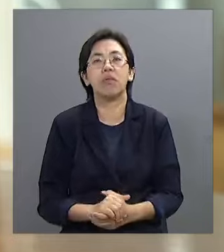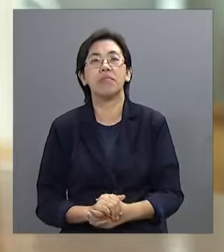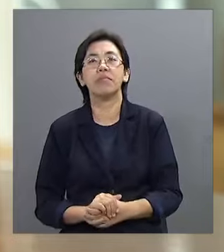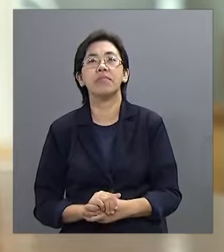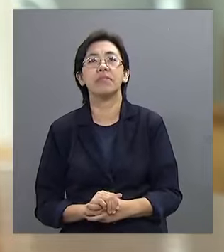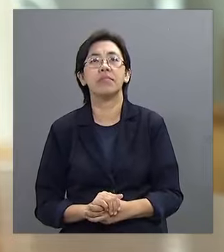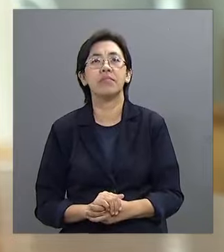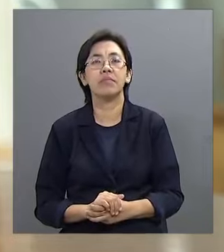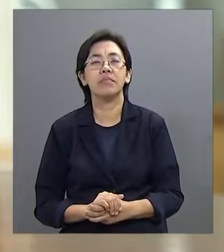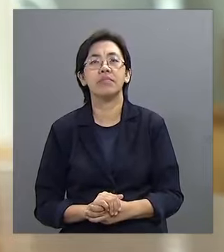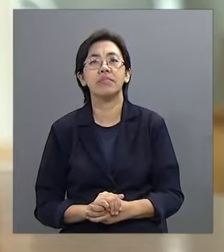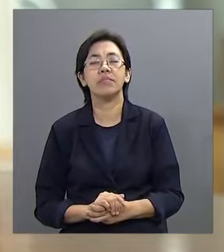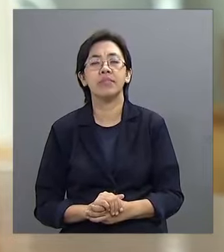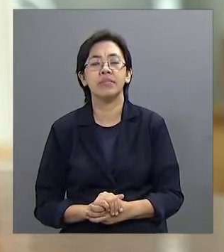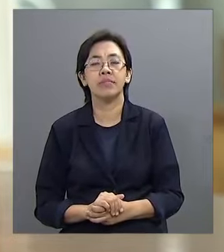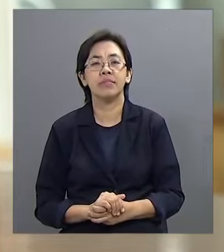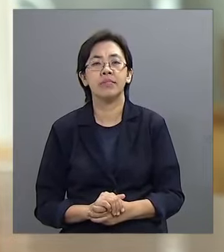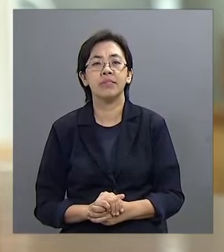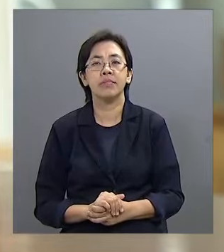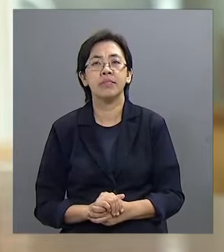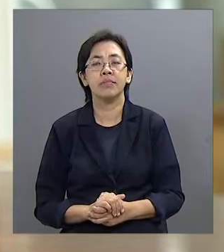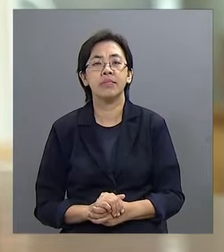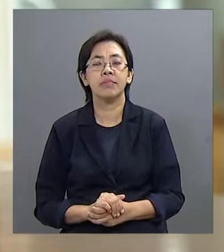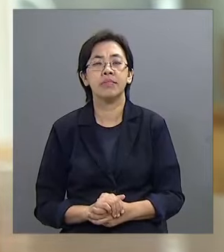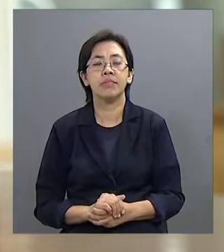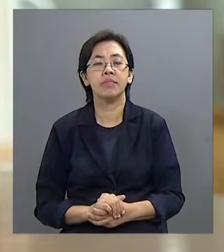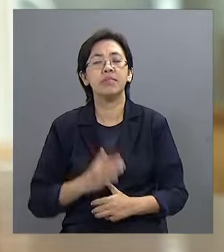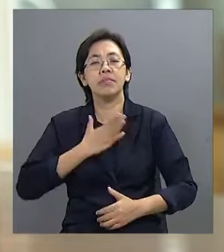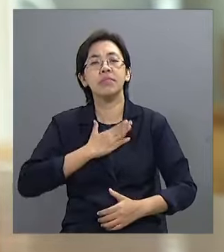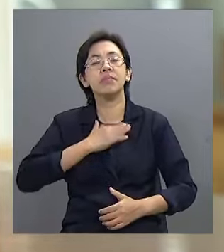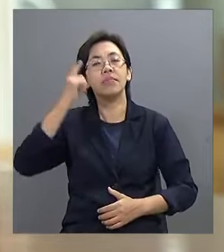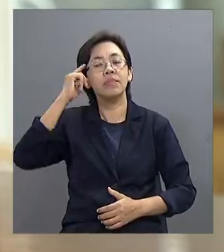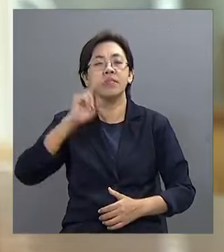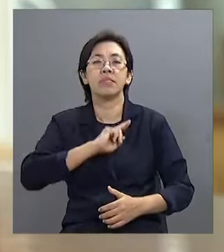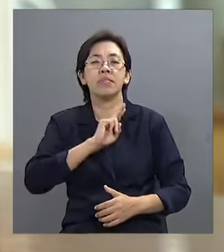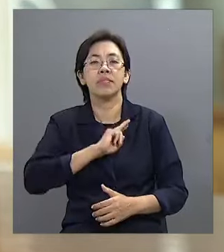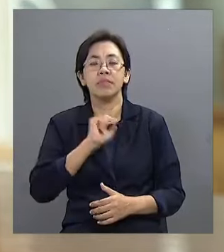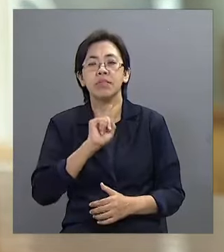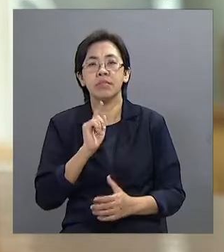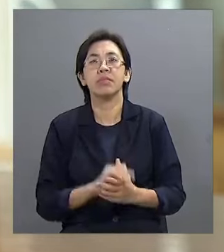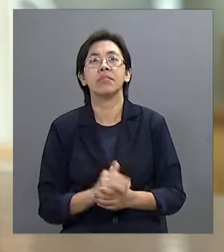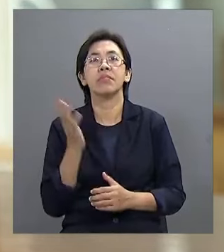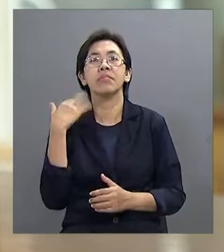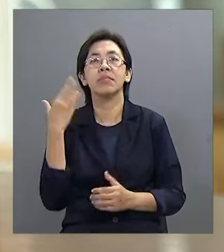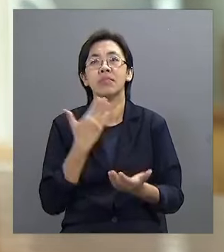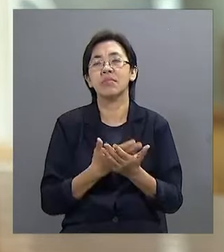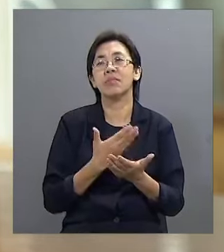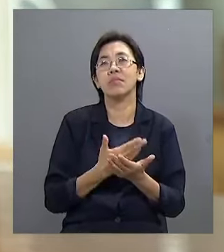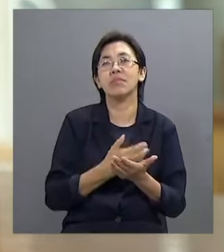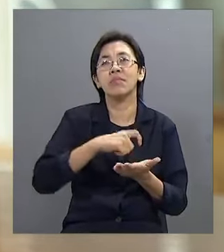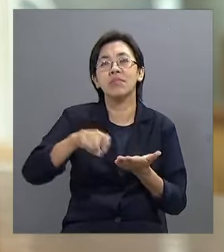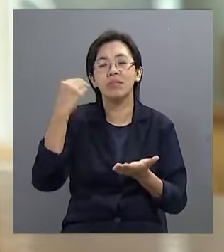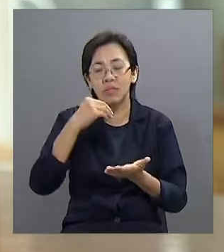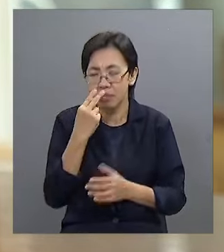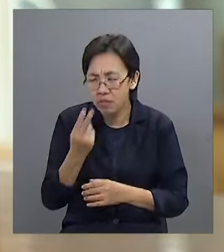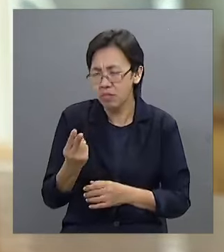คือมันเป็นนโยบายส่วนตัวของเราแล้วก็เมื่อก่อนอะจากที่เราเป็นคนโอนไวตามอินเทอร์เน็ตอ่ะเราแบบเห็นเคสนั้นก็ช่วยเค